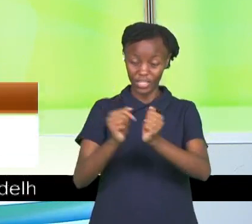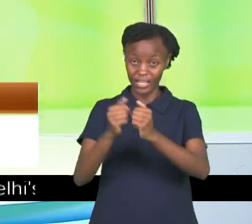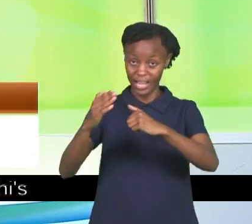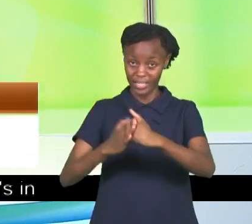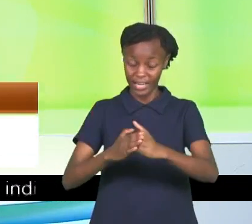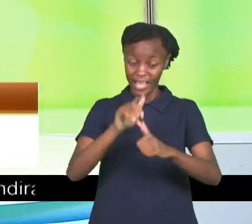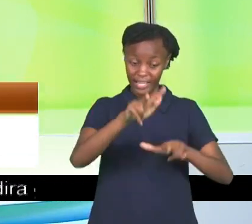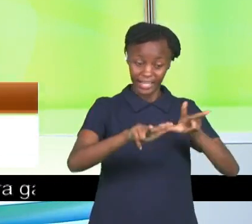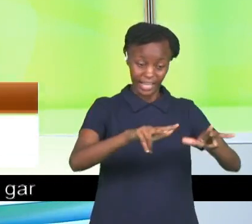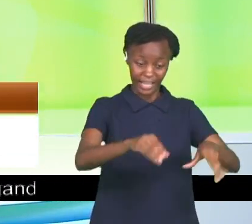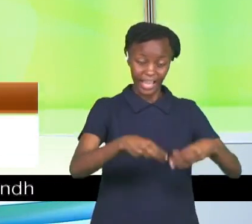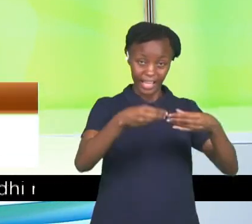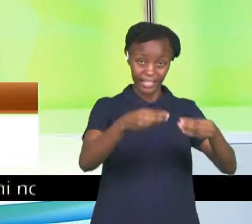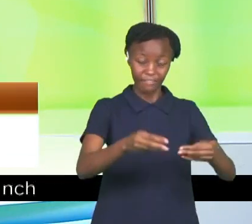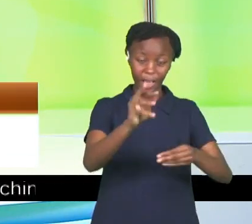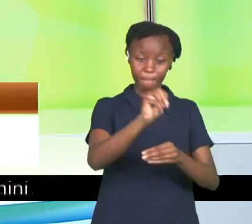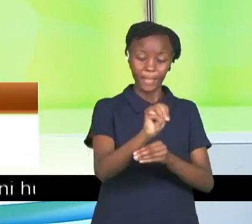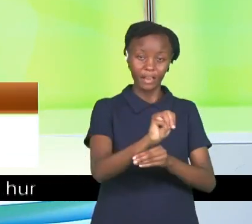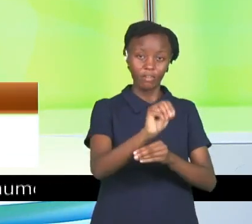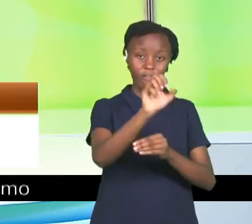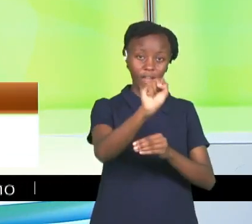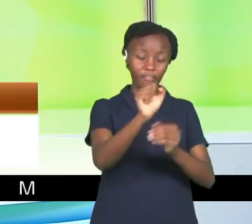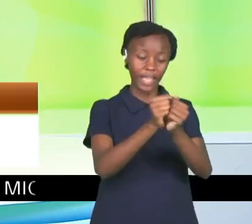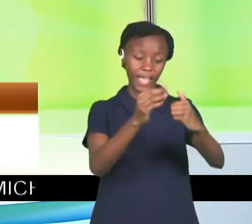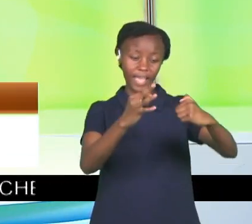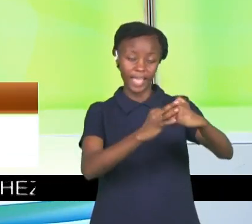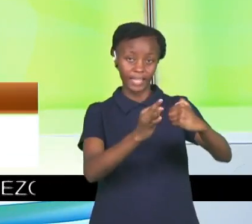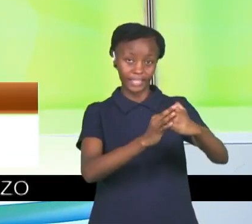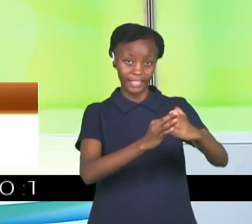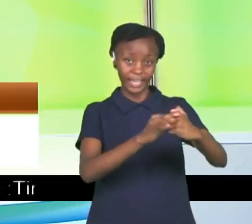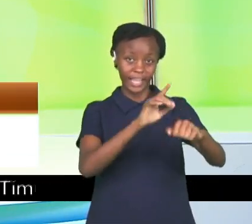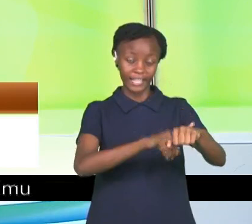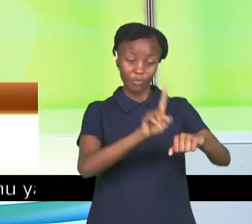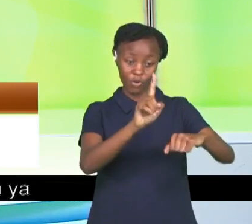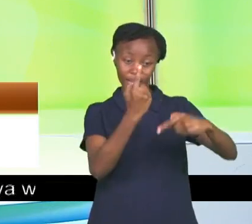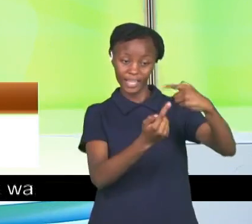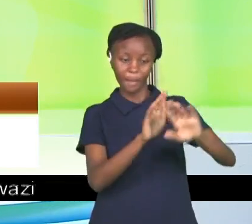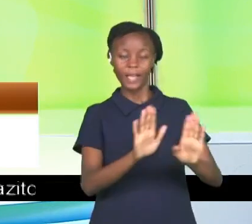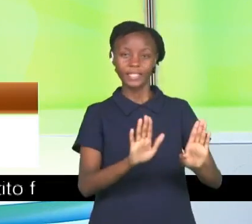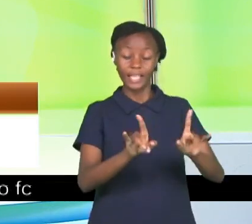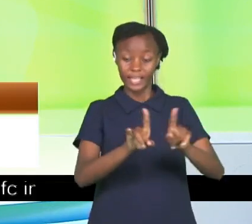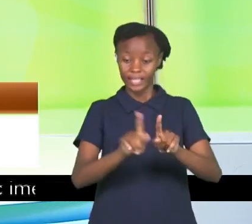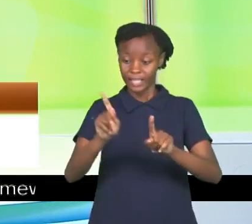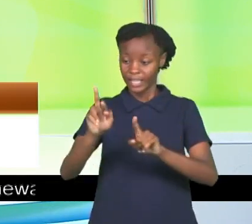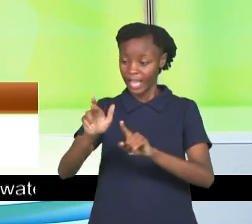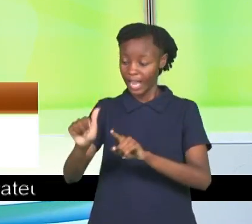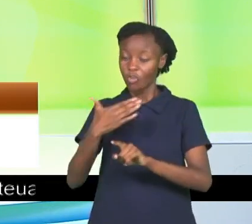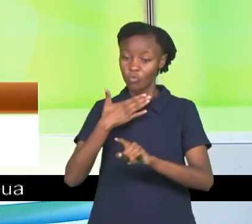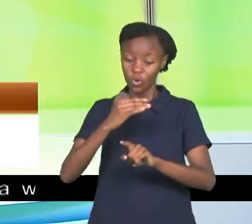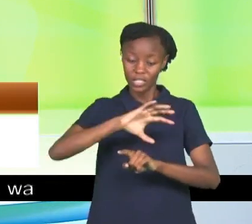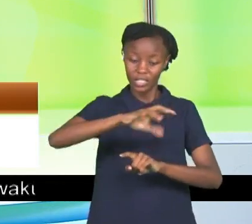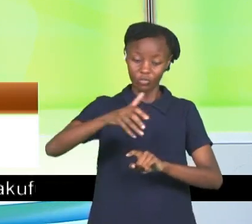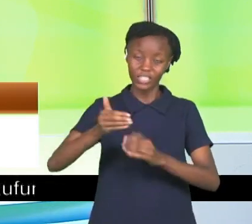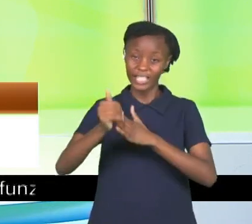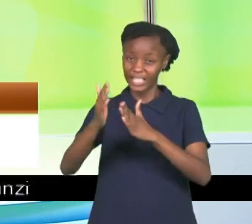kutoa takribani shilingi milioni 518 katika kipindi hicho cha mwaka moja. Aidha, KRA imewataka viongozi wa kaunti kushirikiana